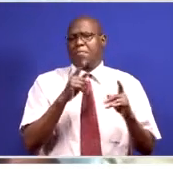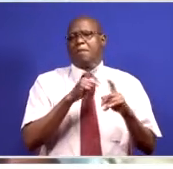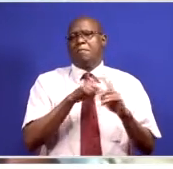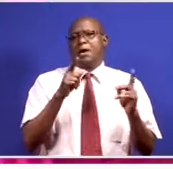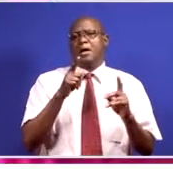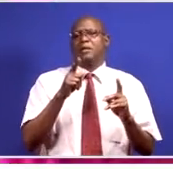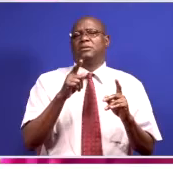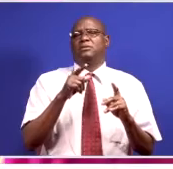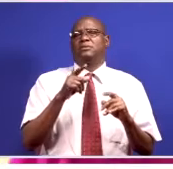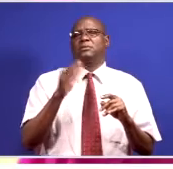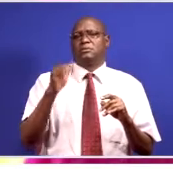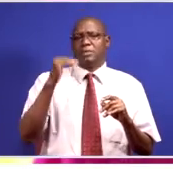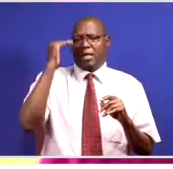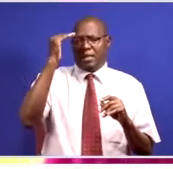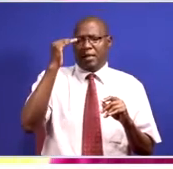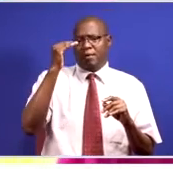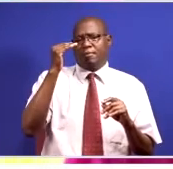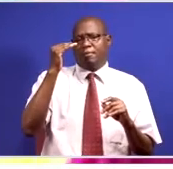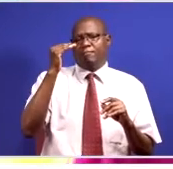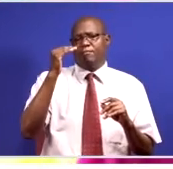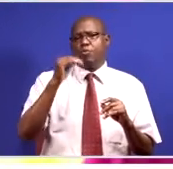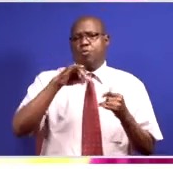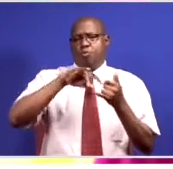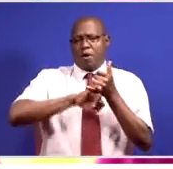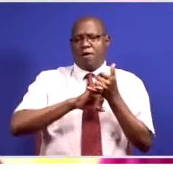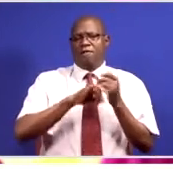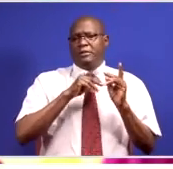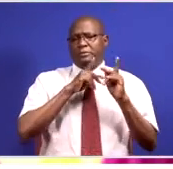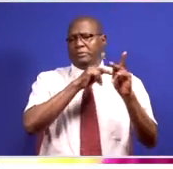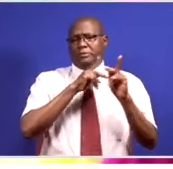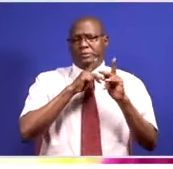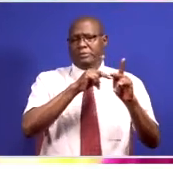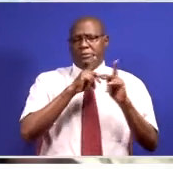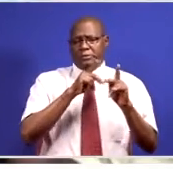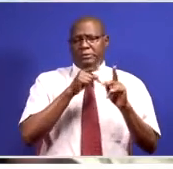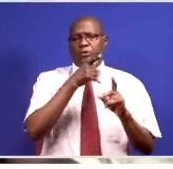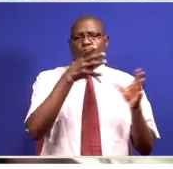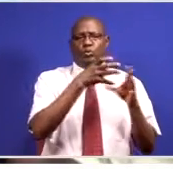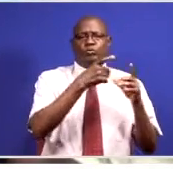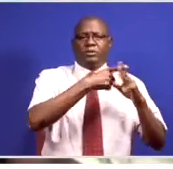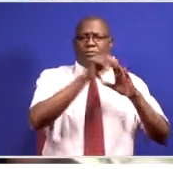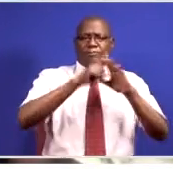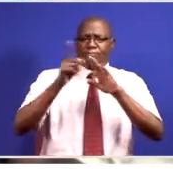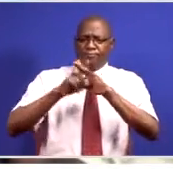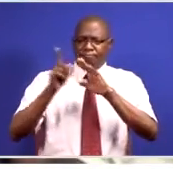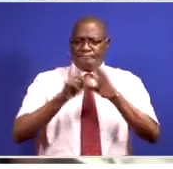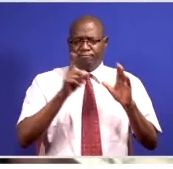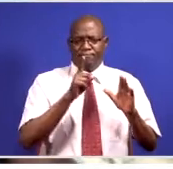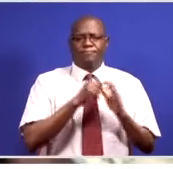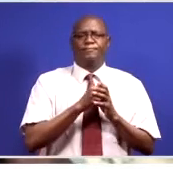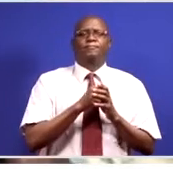mkubwa. Wale majambazi walipompata bibi yake mkubwa anapiga nduru wakakimbia. 6 mwezi wa 5 wa